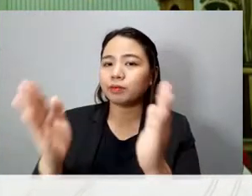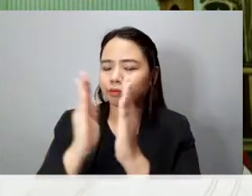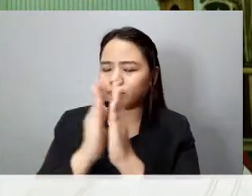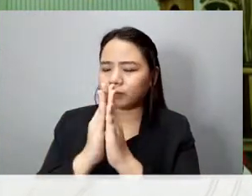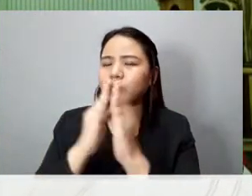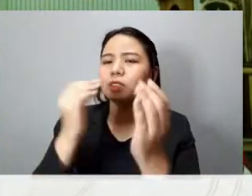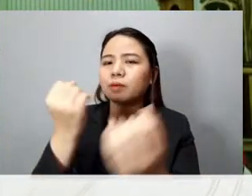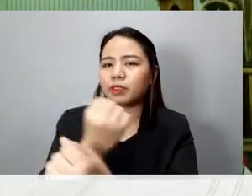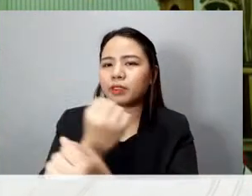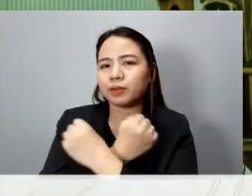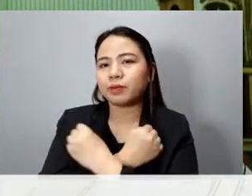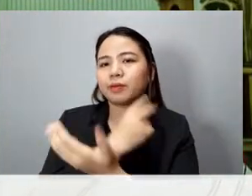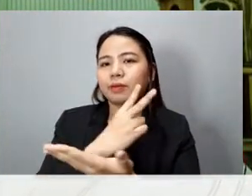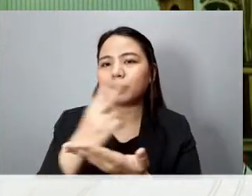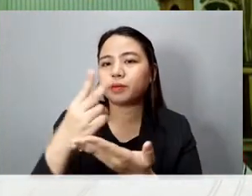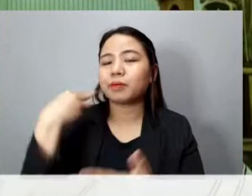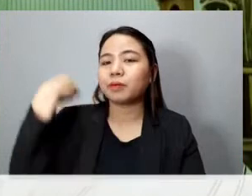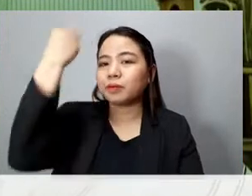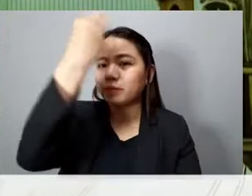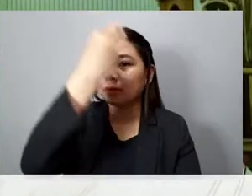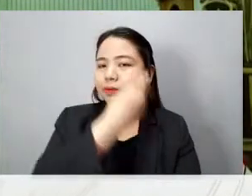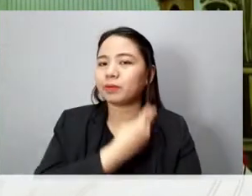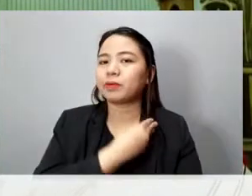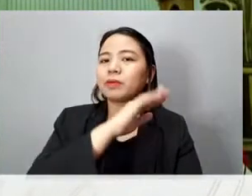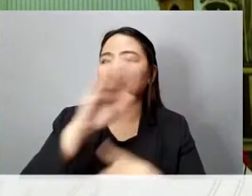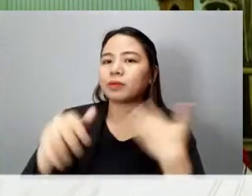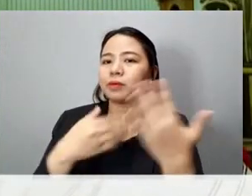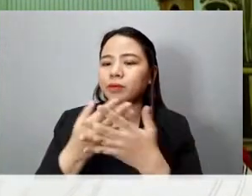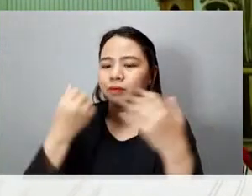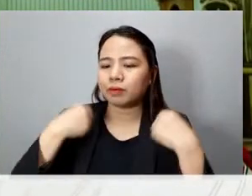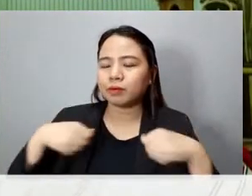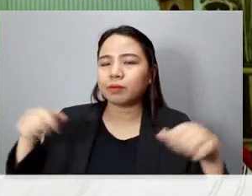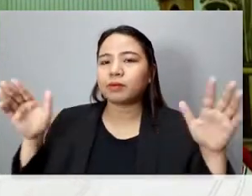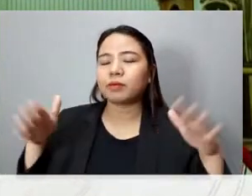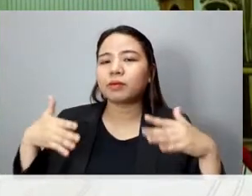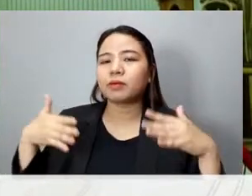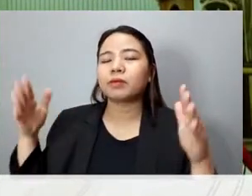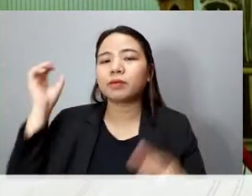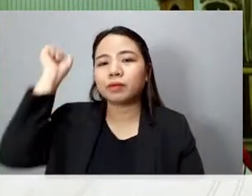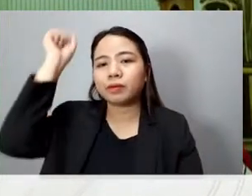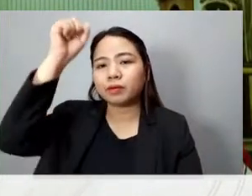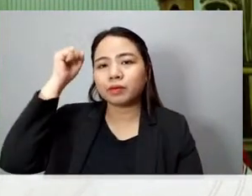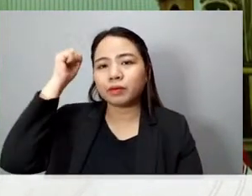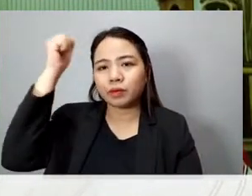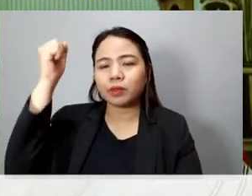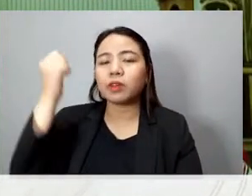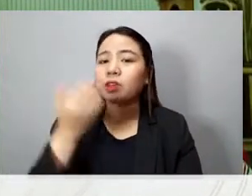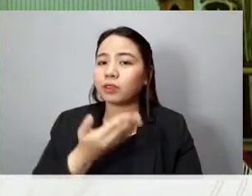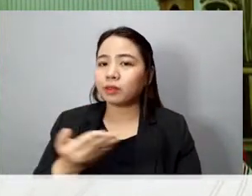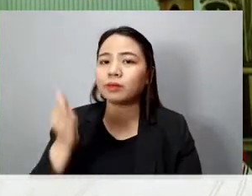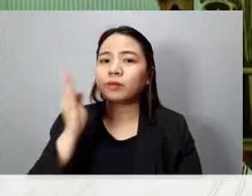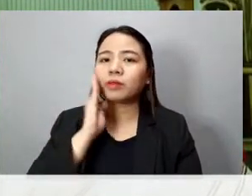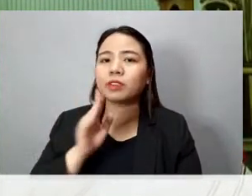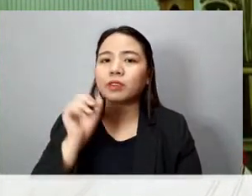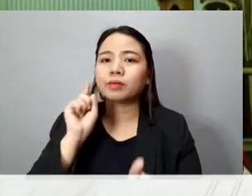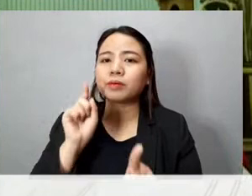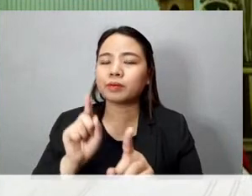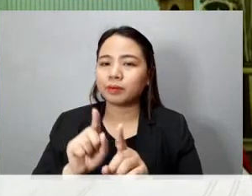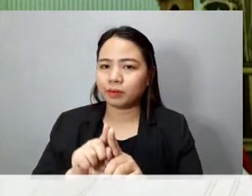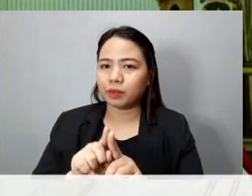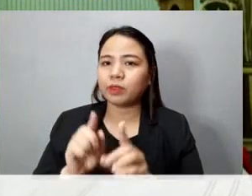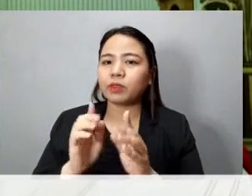mahal na Birheng Maria sa lahat ng mga anghel at mga banal at sa inyo mga kapatid na